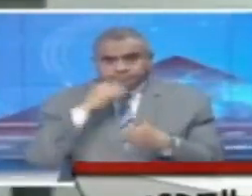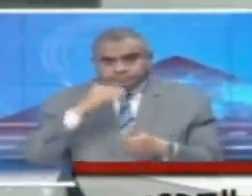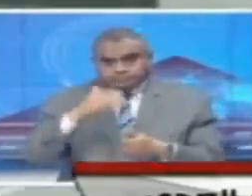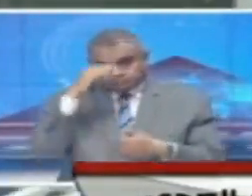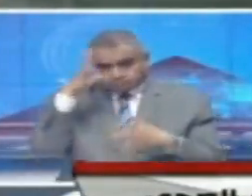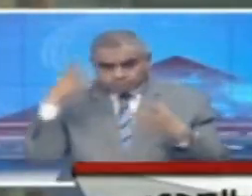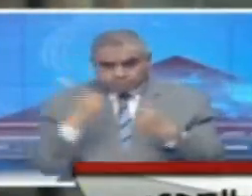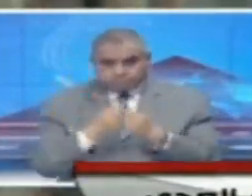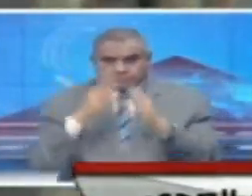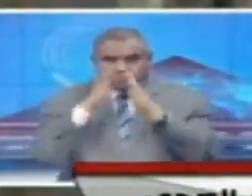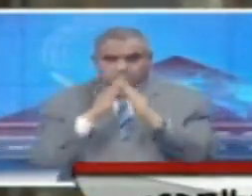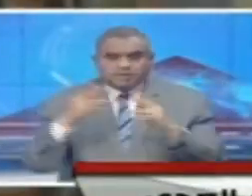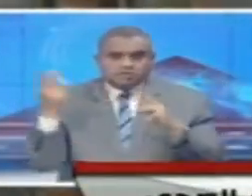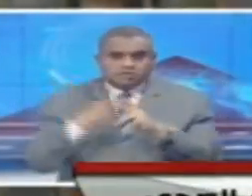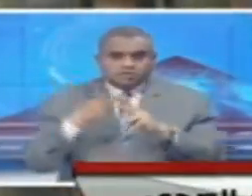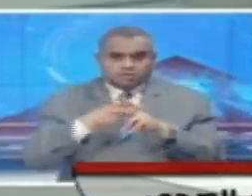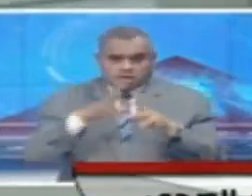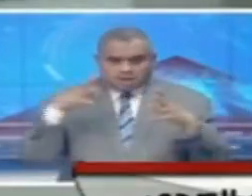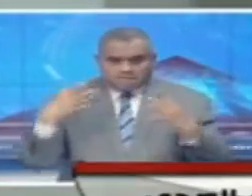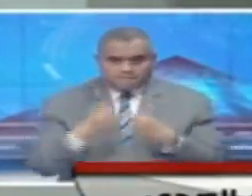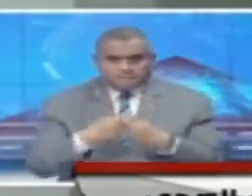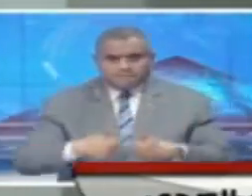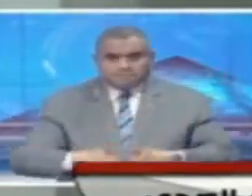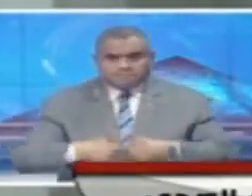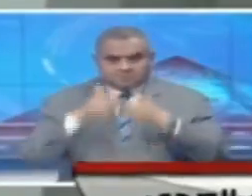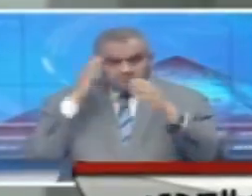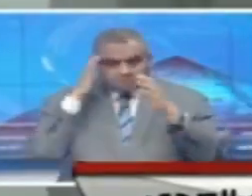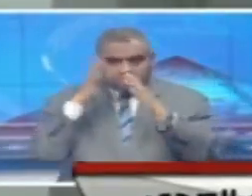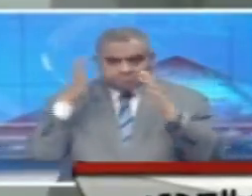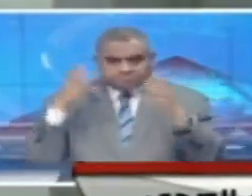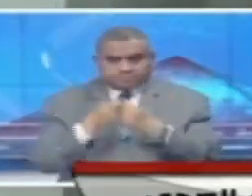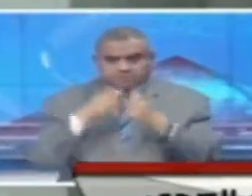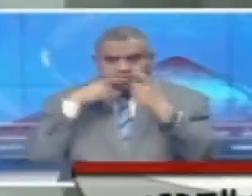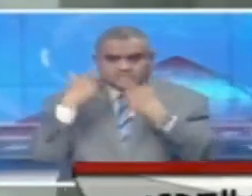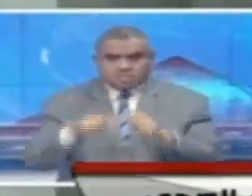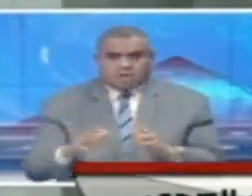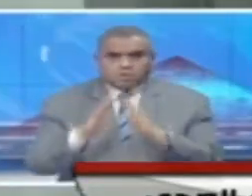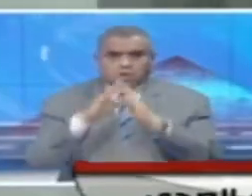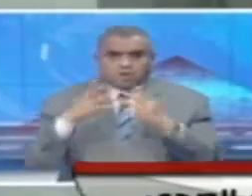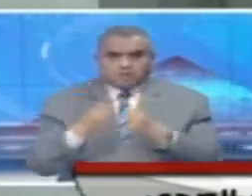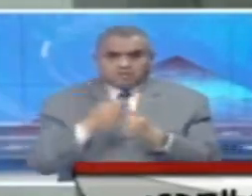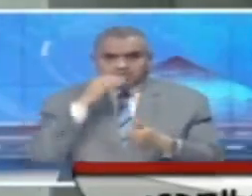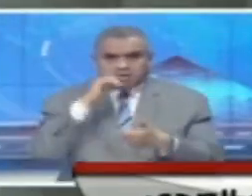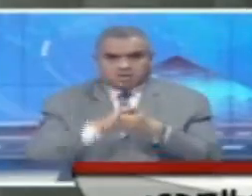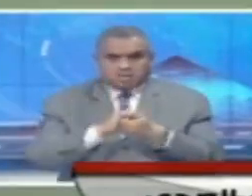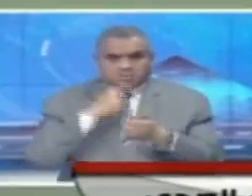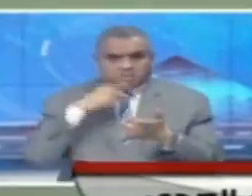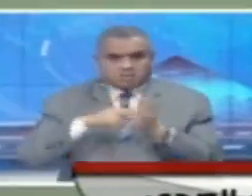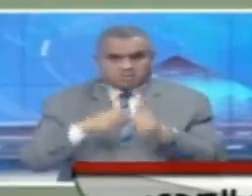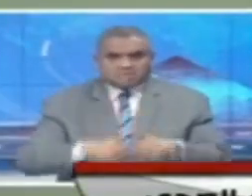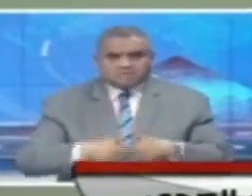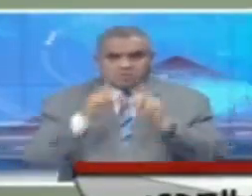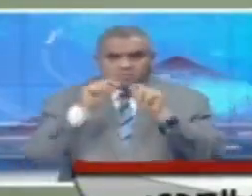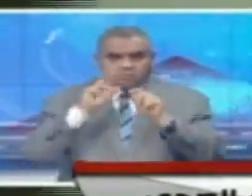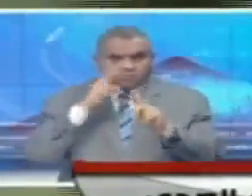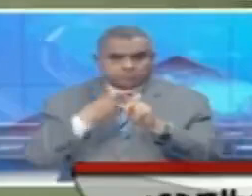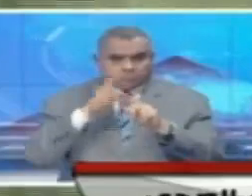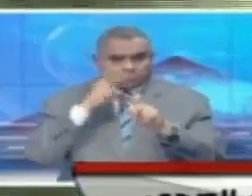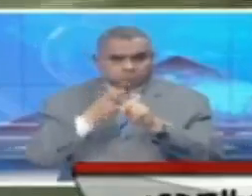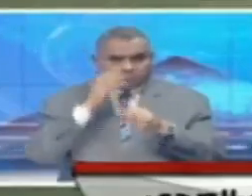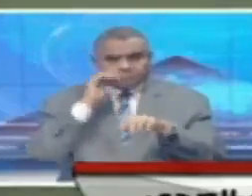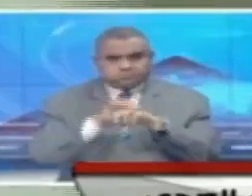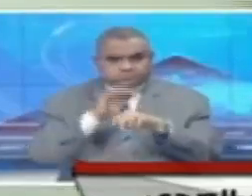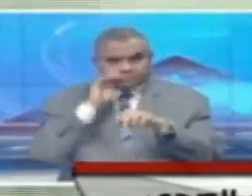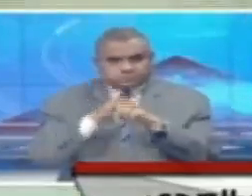لكافة المصريين وطموحات وأفاقا واسعة للدولة المصرية في تحويل تلك الطموحات لواقع ملموس يشعر به كل